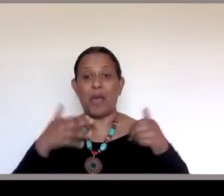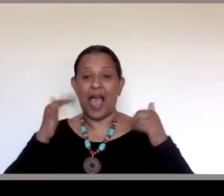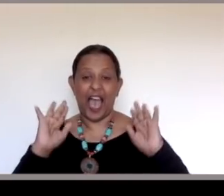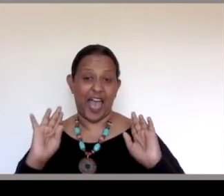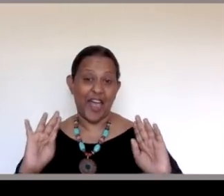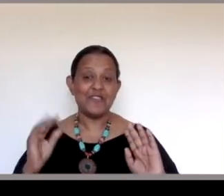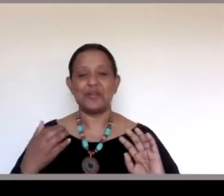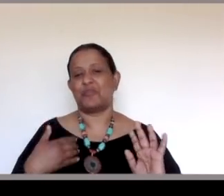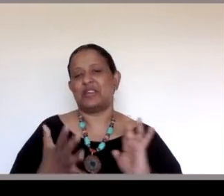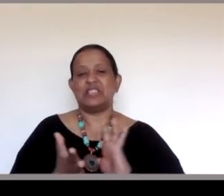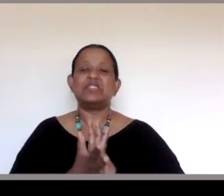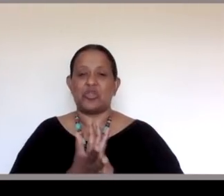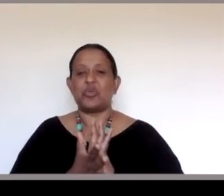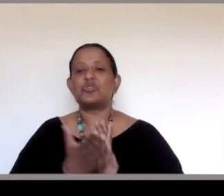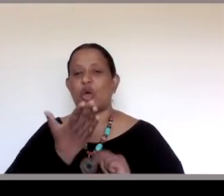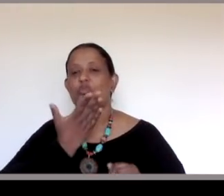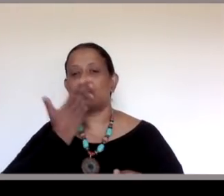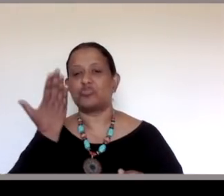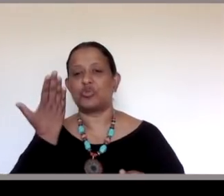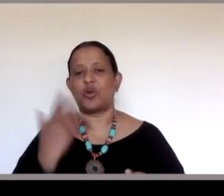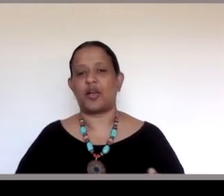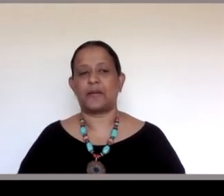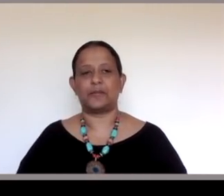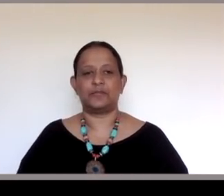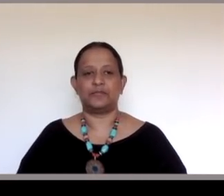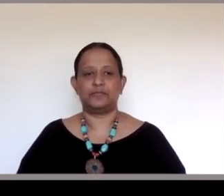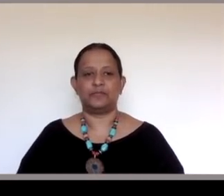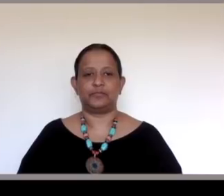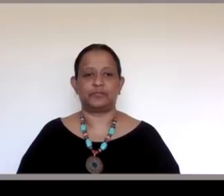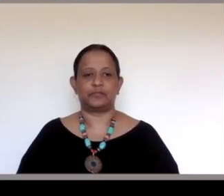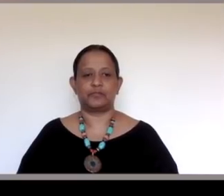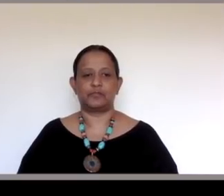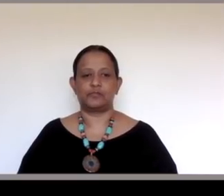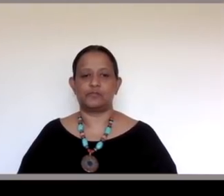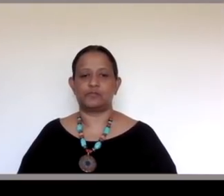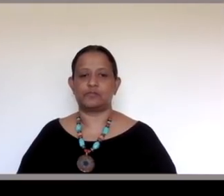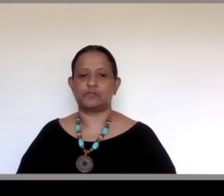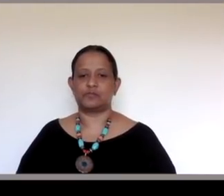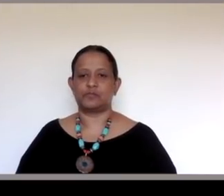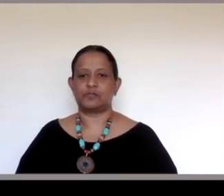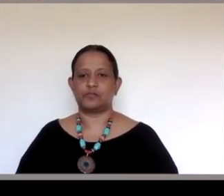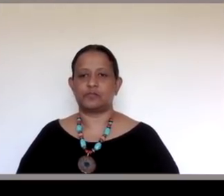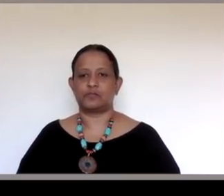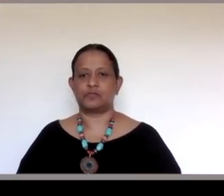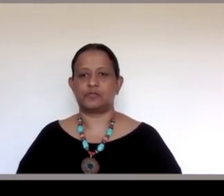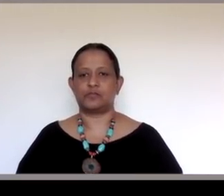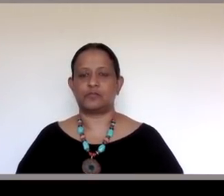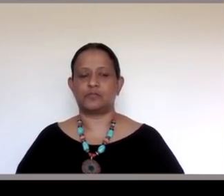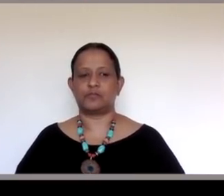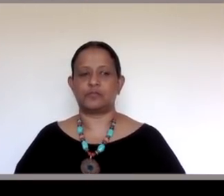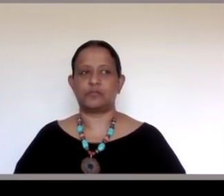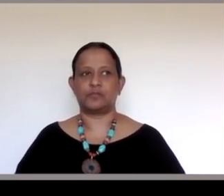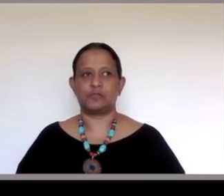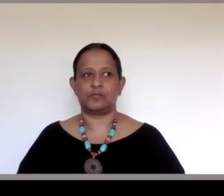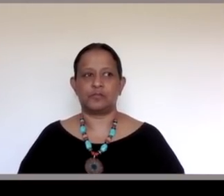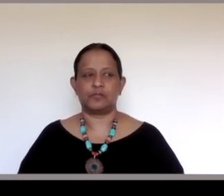வலட்ட வடாதிங் பொல்லுவி கலுவி மெண்டிஸ்வி கேகேவா எங்கள் நாட்டில் இந்த வைனுக்கு பதிலாக பொருள்கள் மெண்டிசிவைகள் தான்